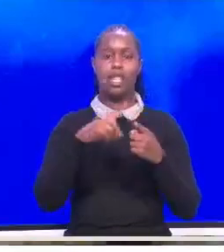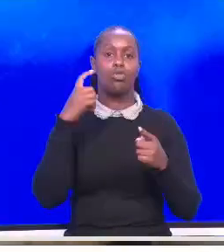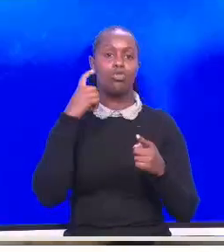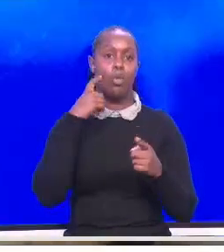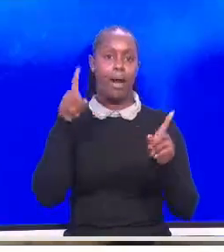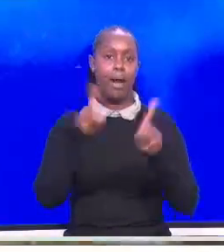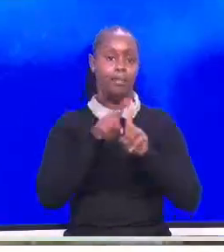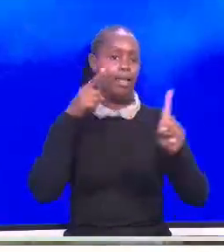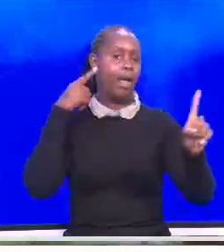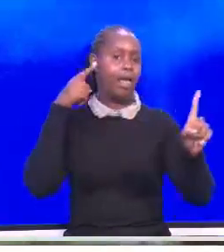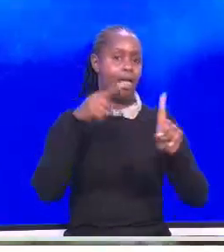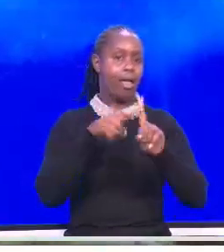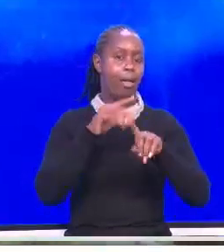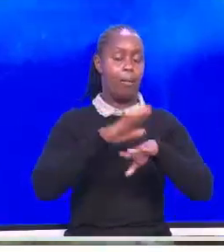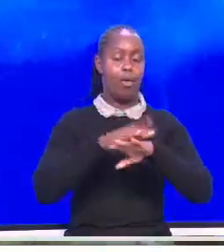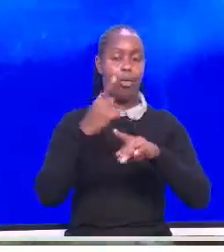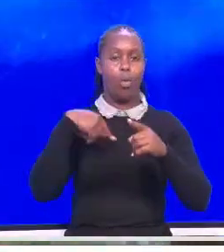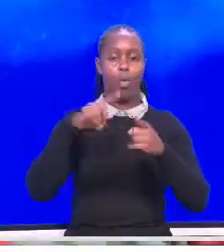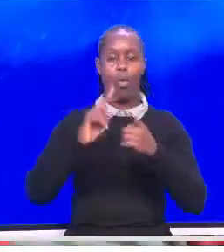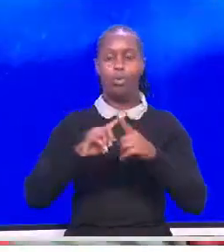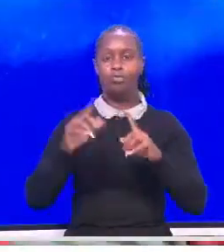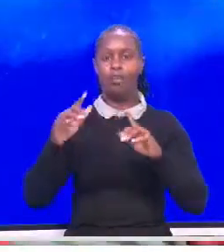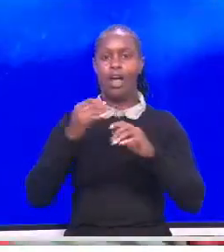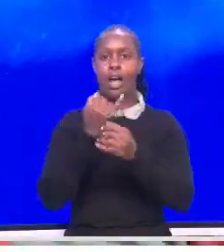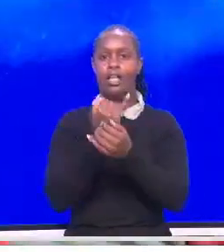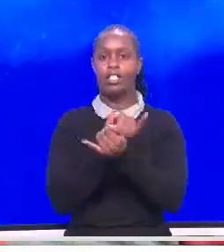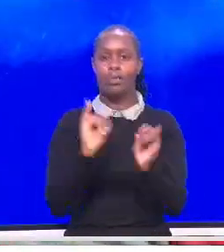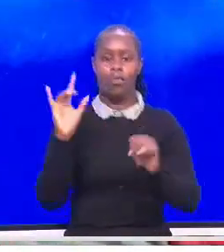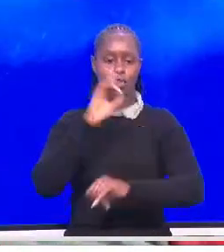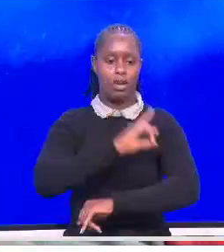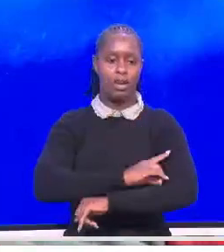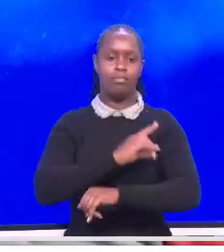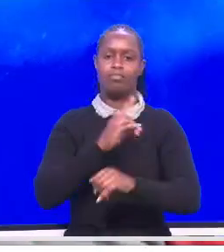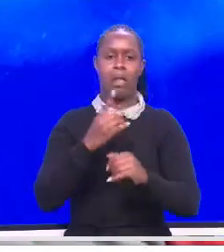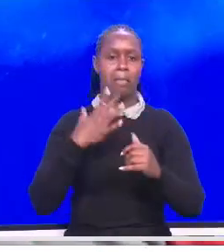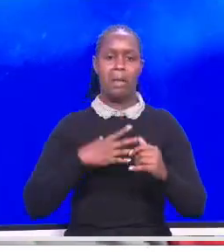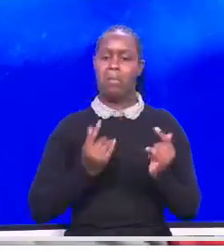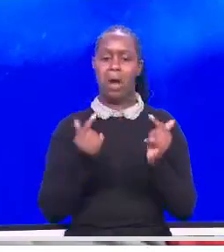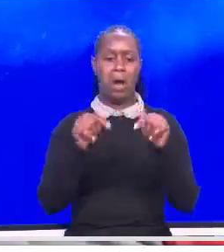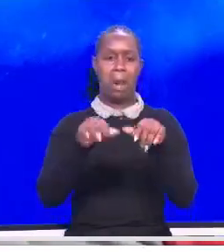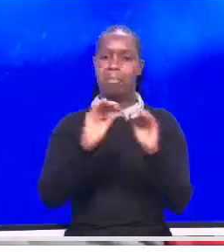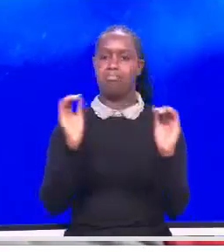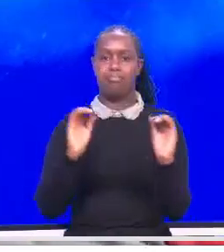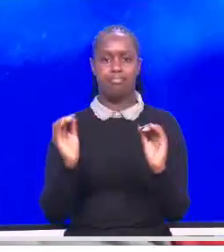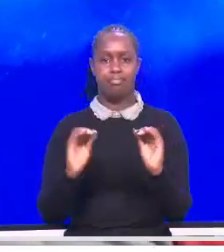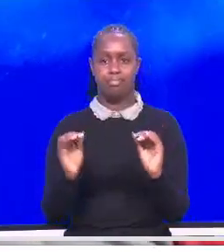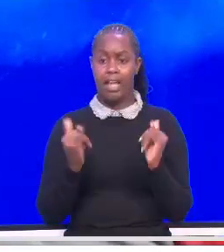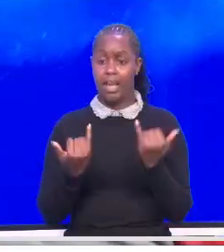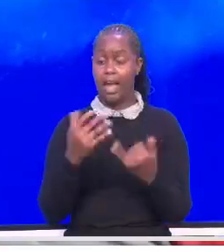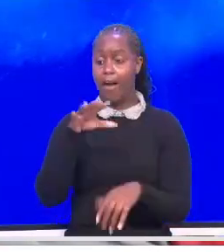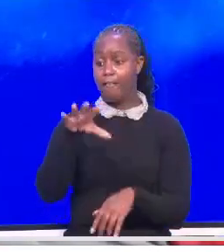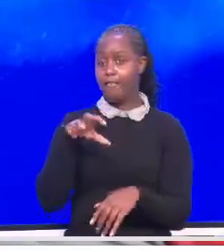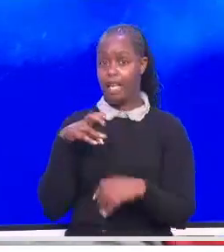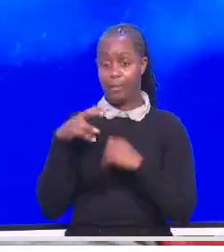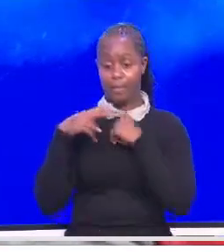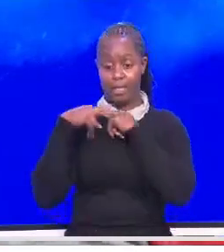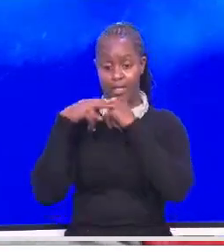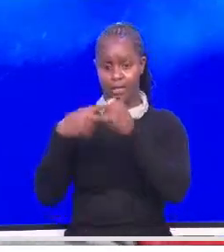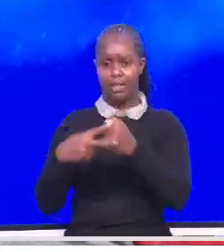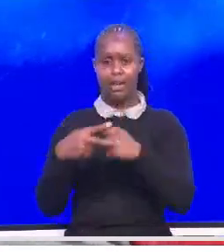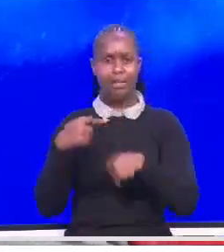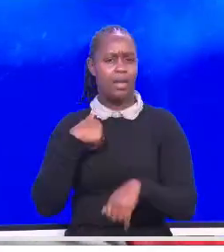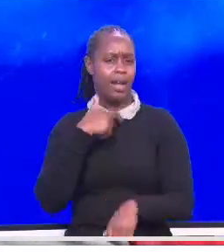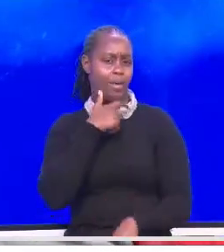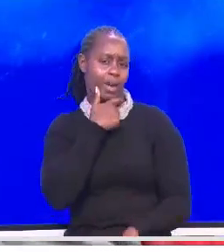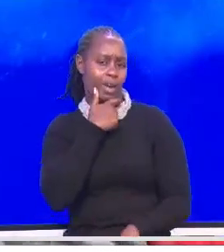katika siku ya Jamhuri kukosa wanunuzi. Lakini sasa hii fair, unahesabu fair ya 700. 700 ni unga